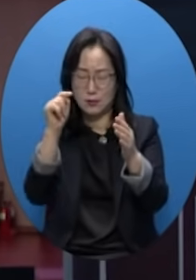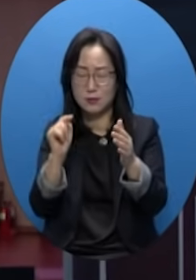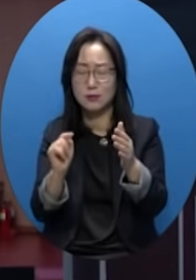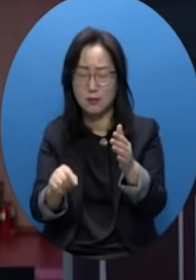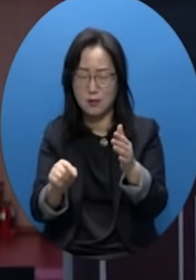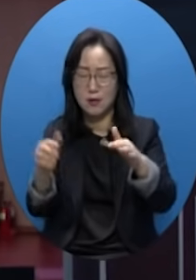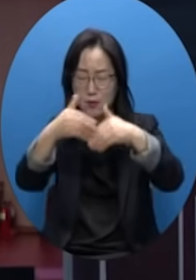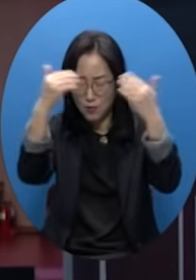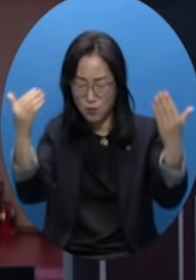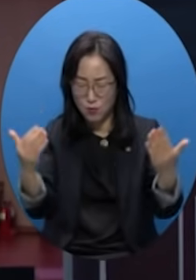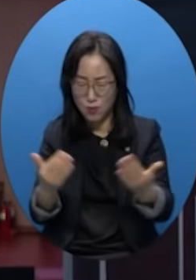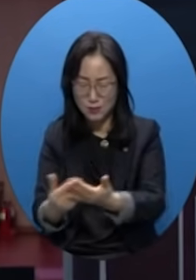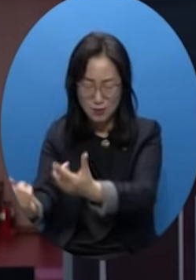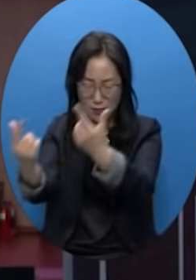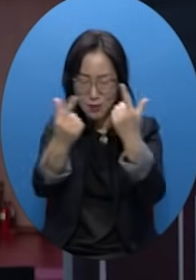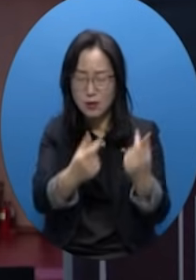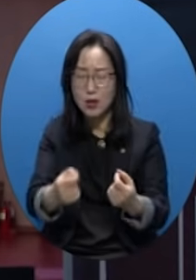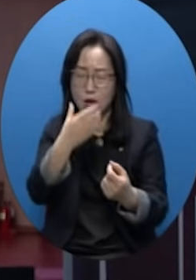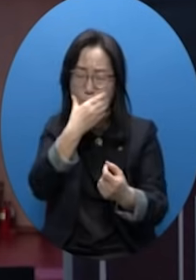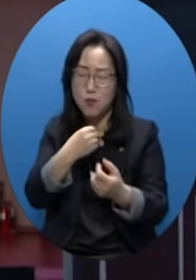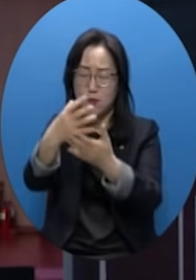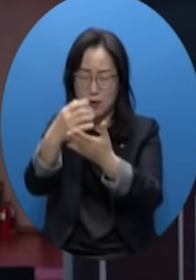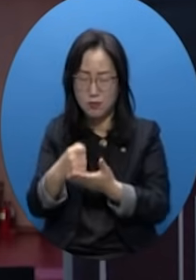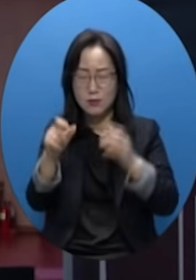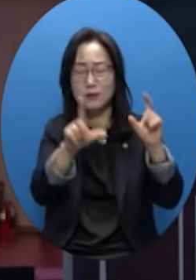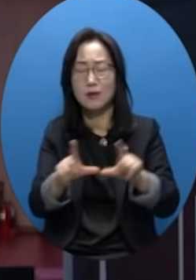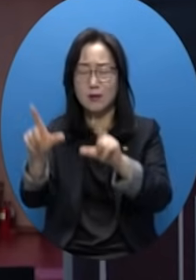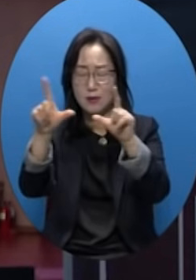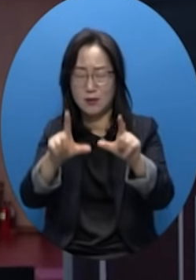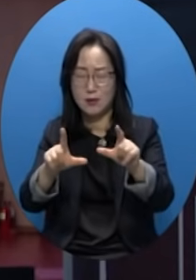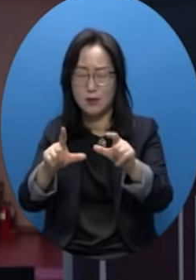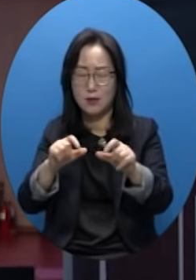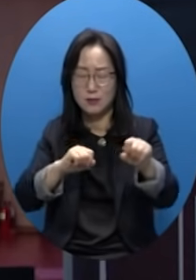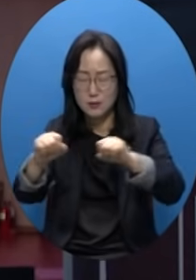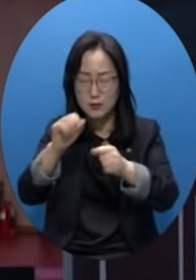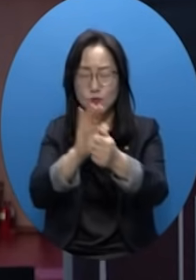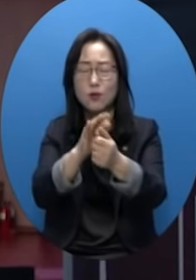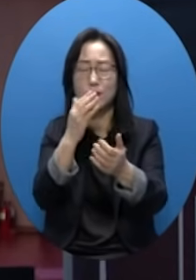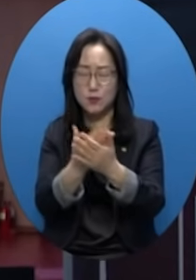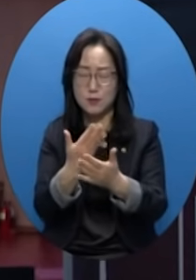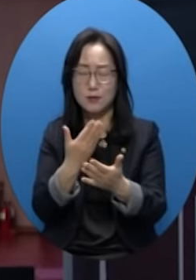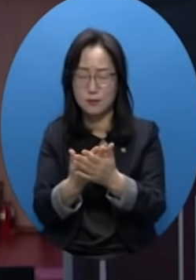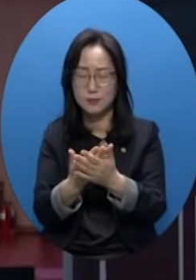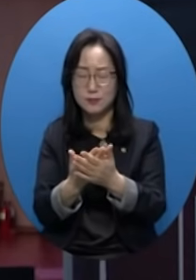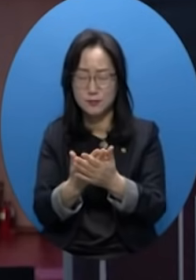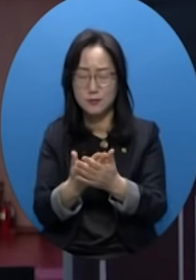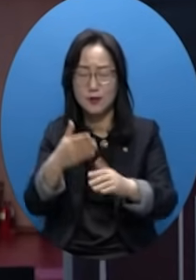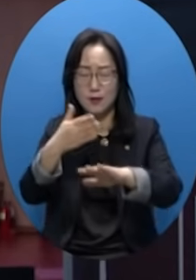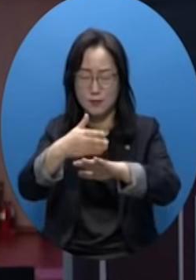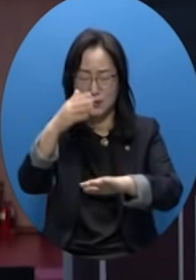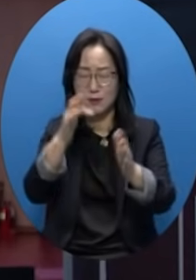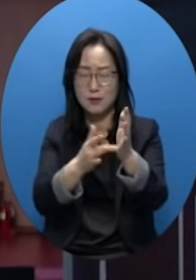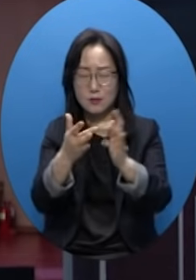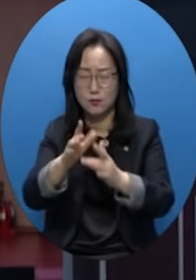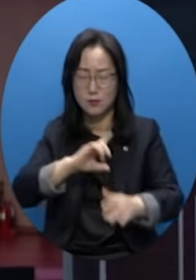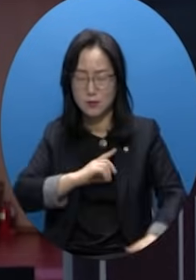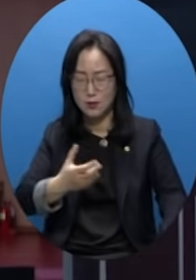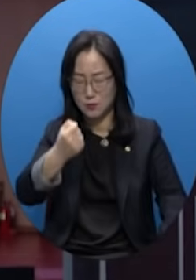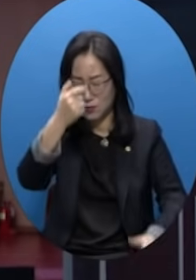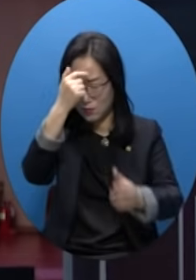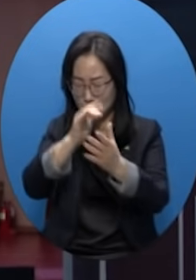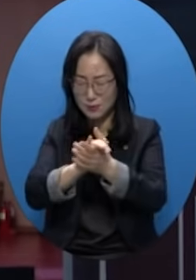모두가 복된 삶을 살도록 주님 역사하여 주시옵소서 감사 거기 수림 에 이름으로